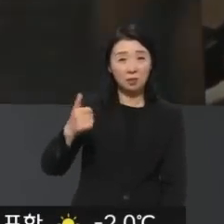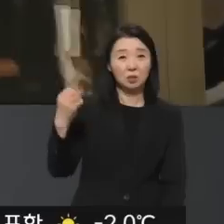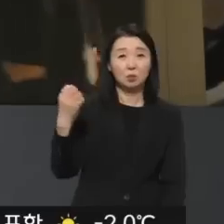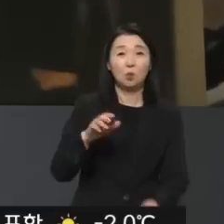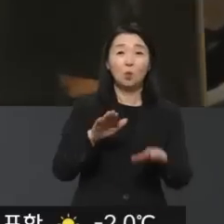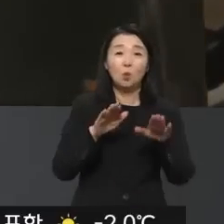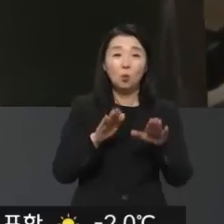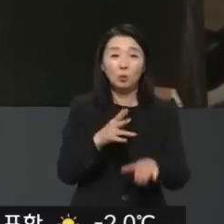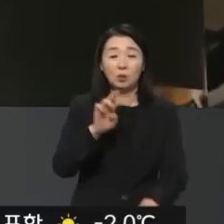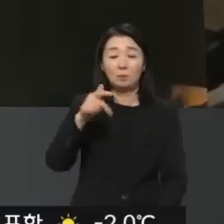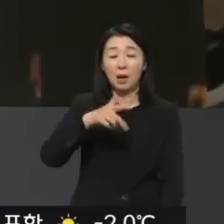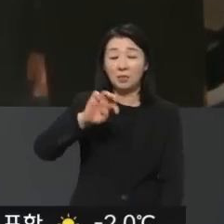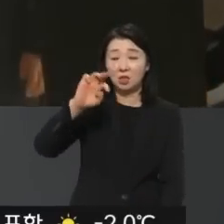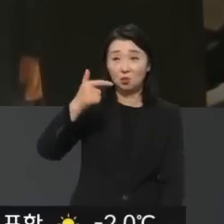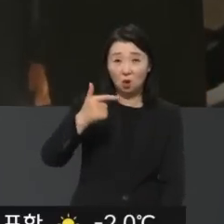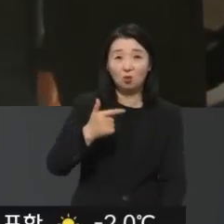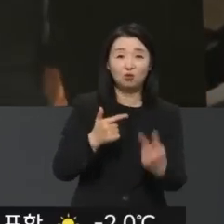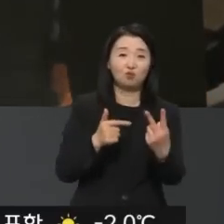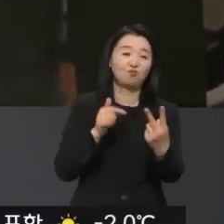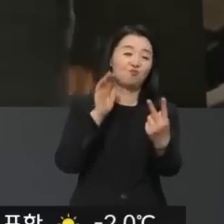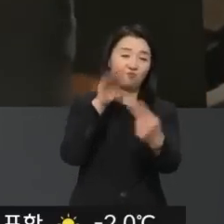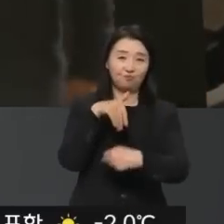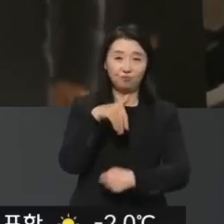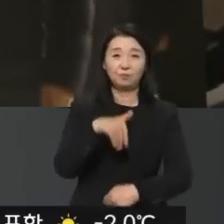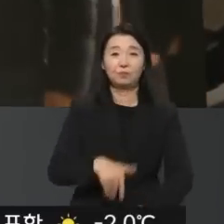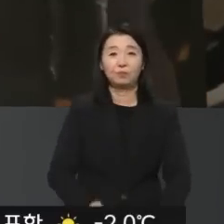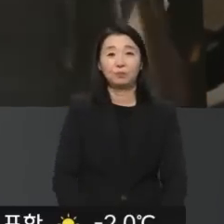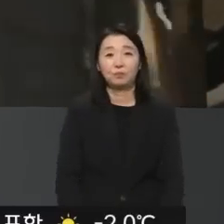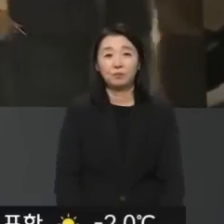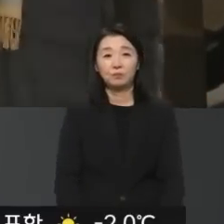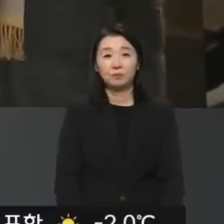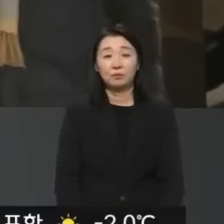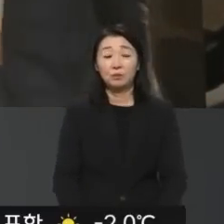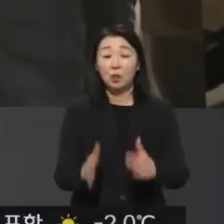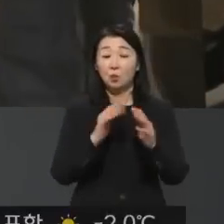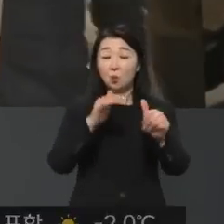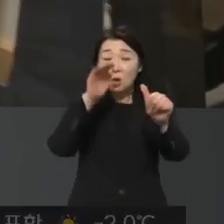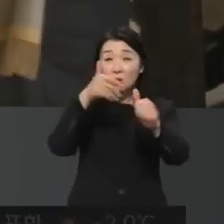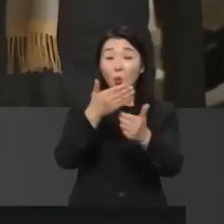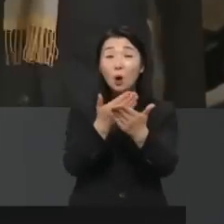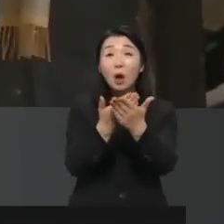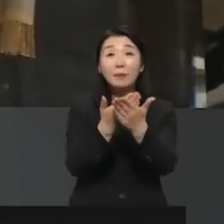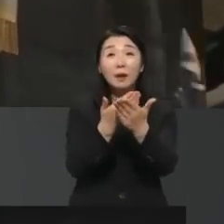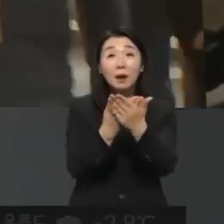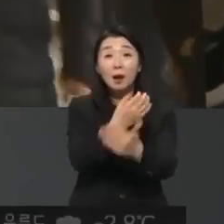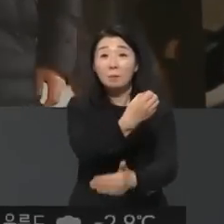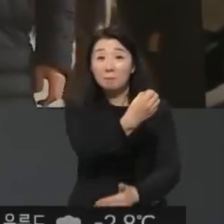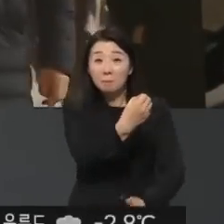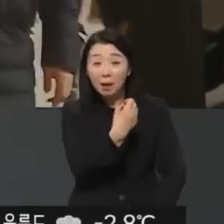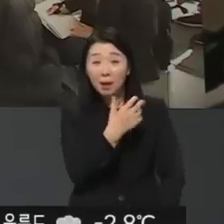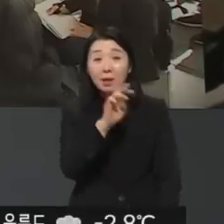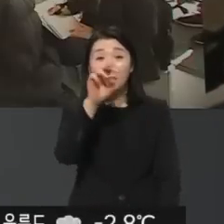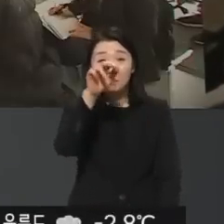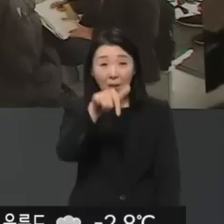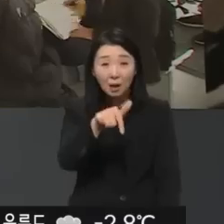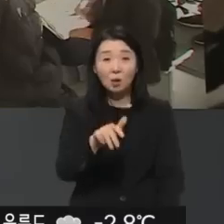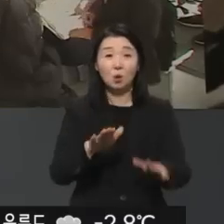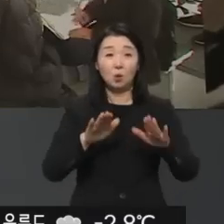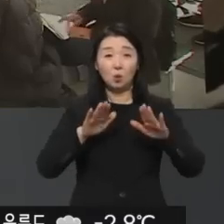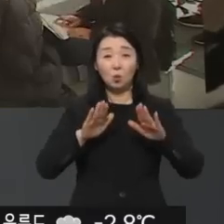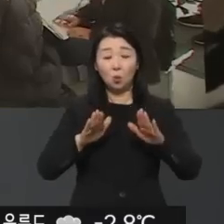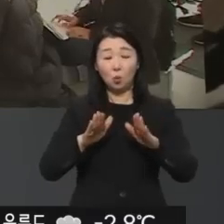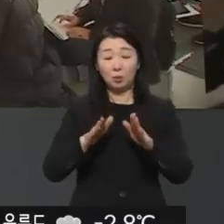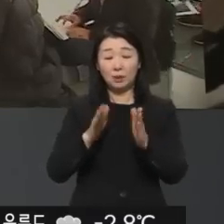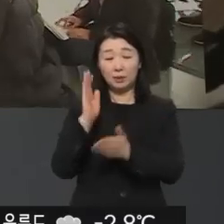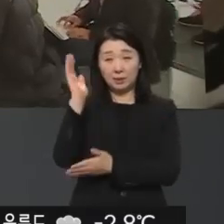오늘은 박지원 전 국정원장이 검찰에 소환됐습니다. 공개 소환을 받겠다라고 했던 박 전 원장, 오늘 기자들